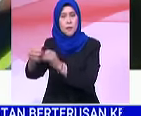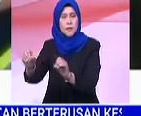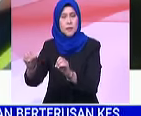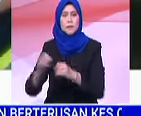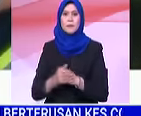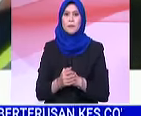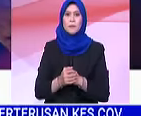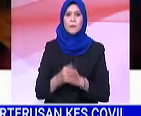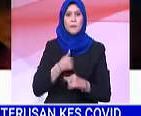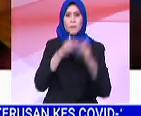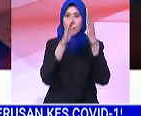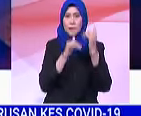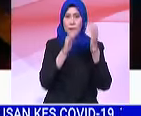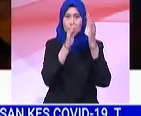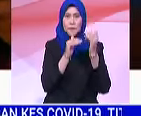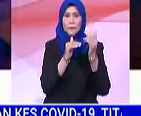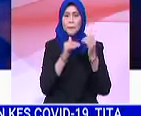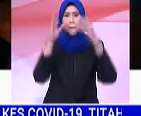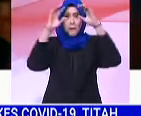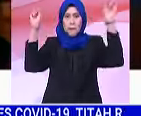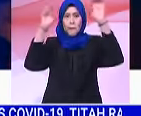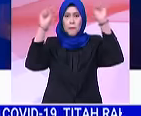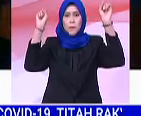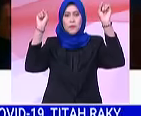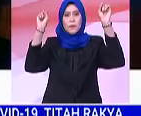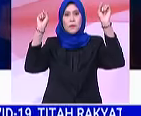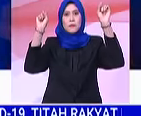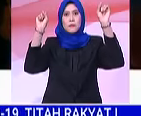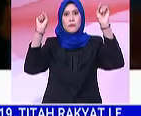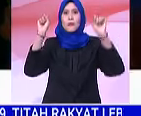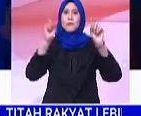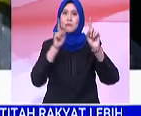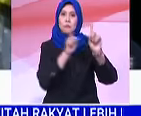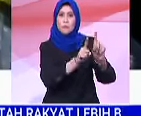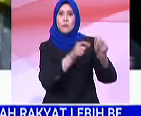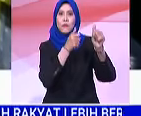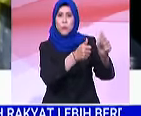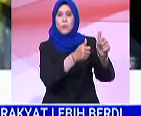saya mengharapkan pihak majikan supaya mematuhi